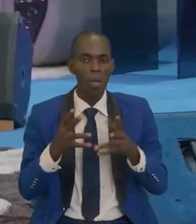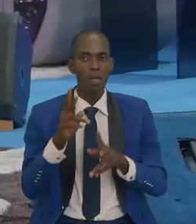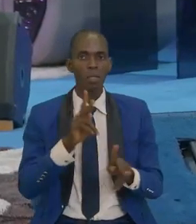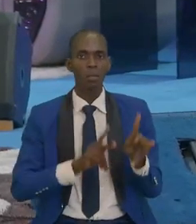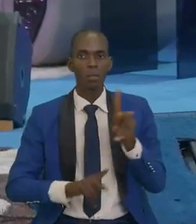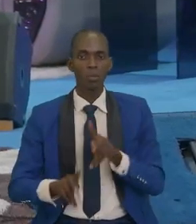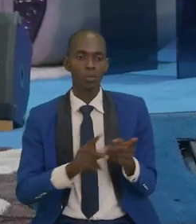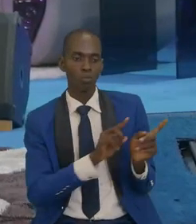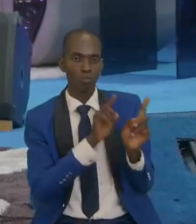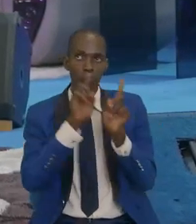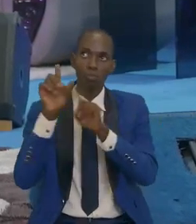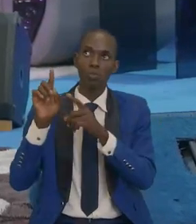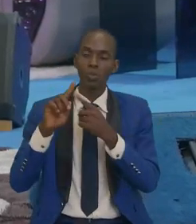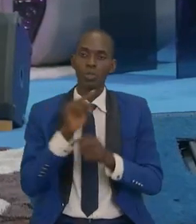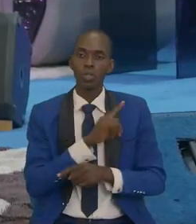produiront aujourd'hui.